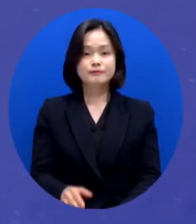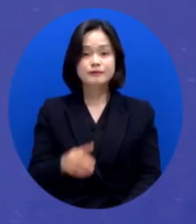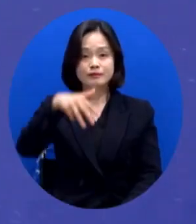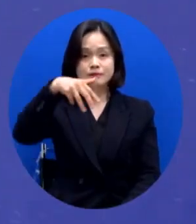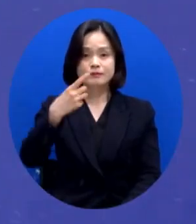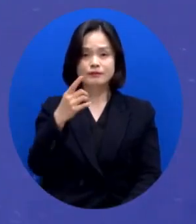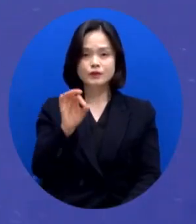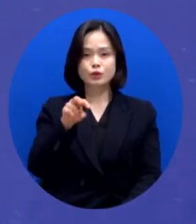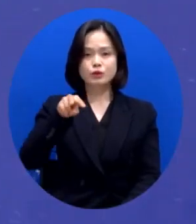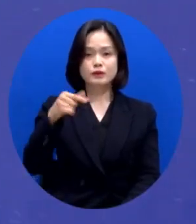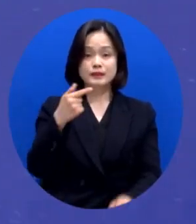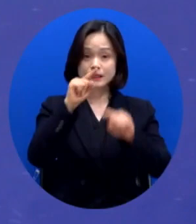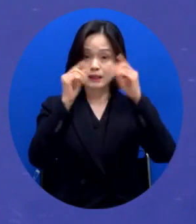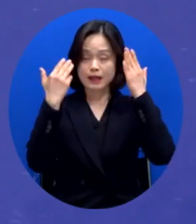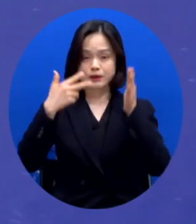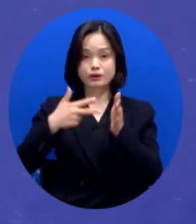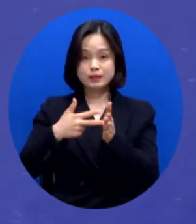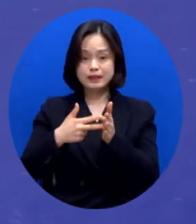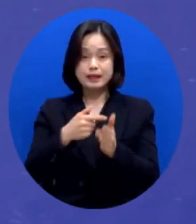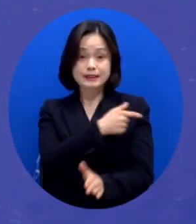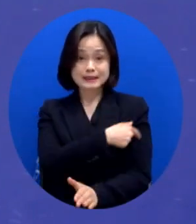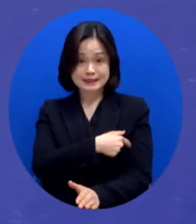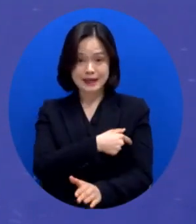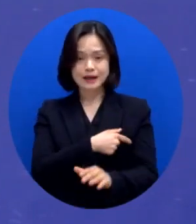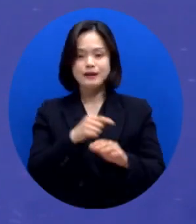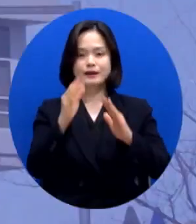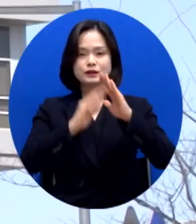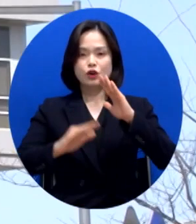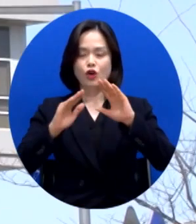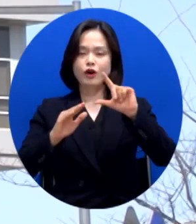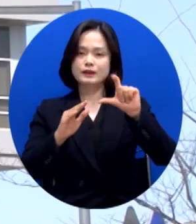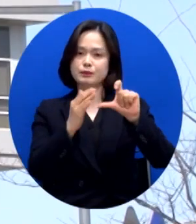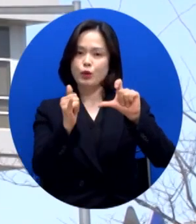총신대학교 재단이사회가 15인 체제로 출범했습니다.